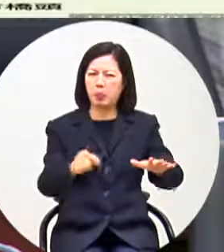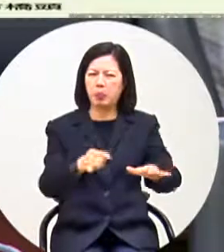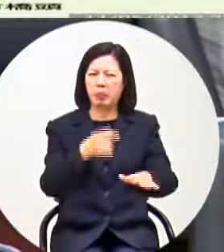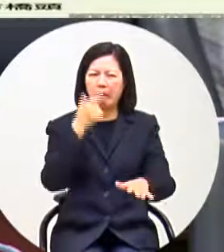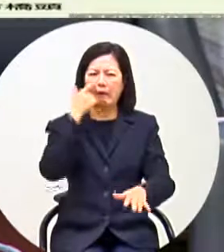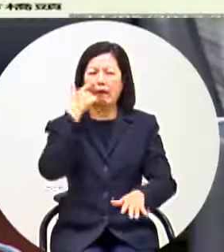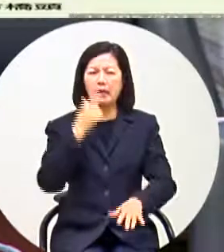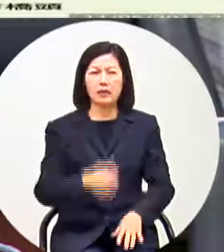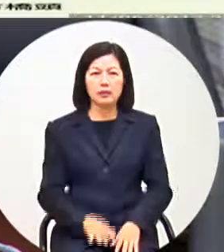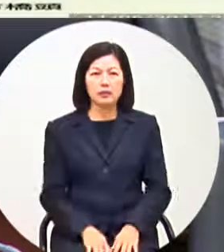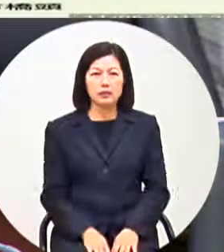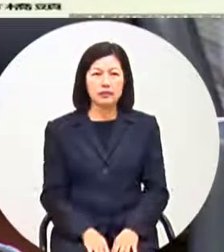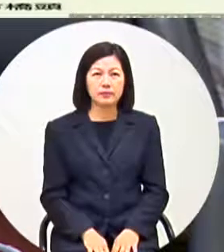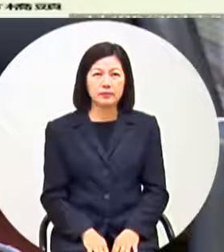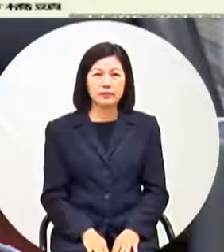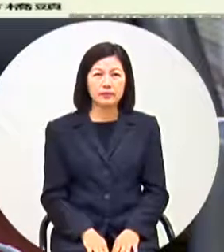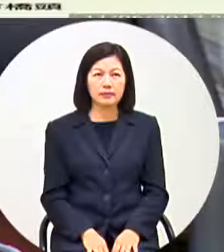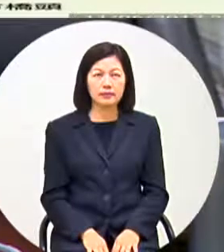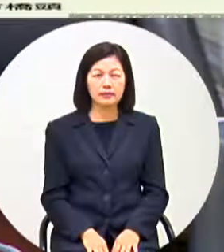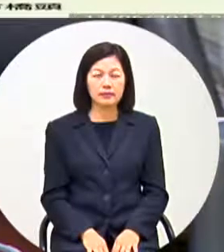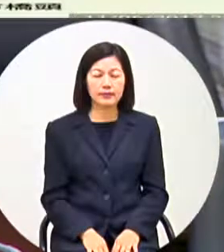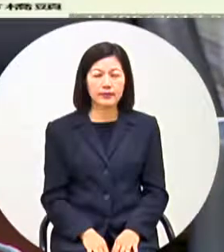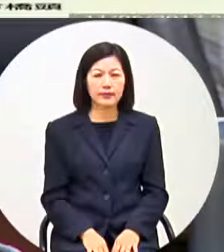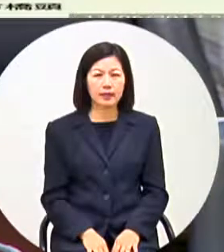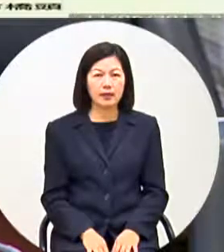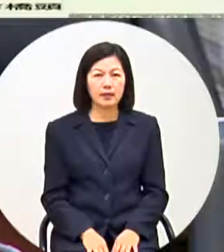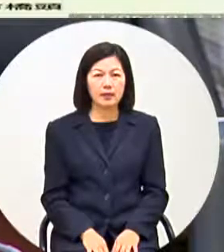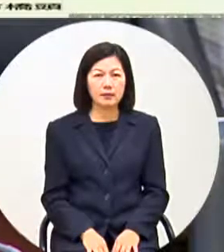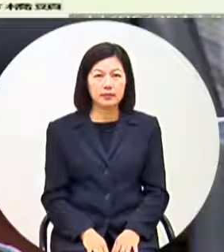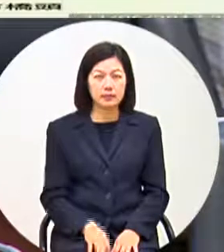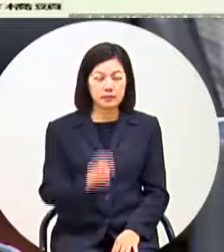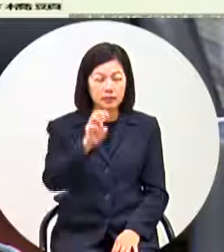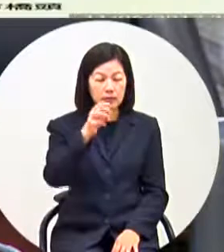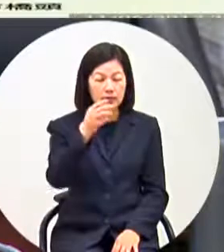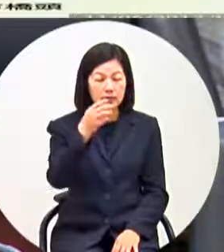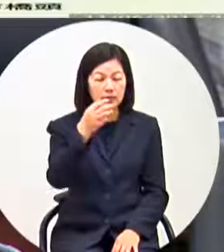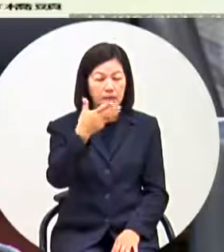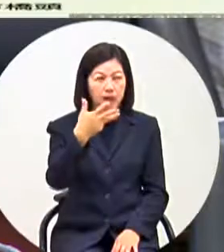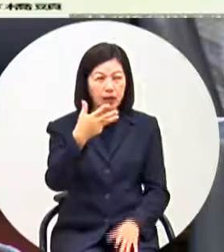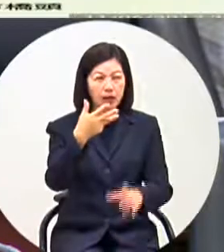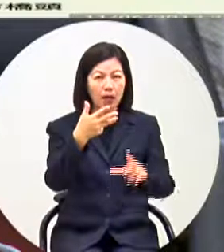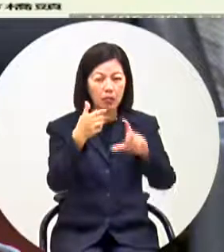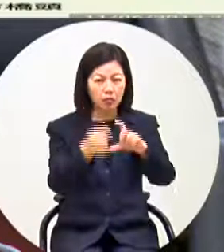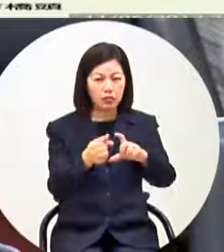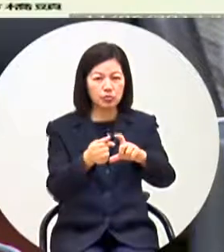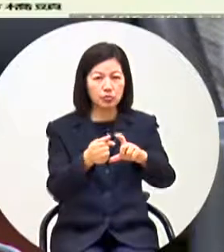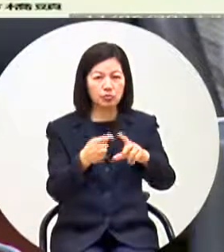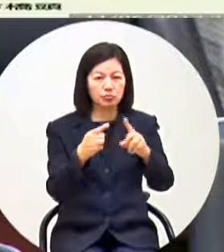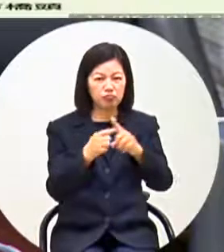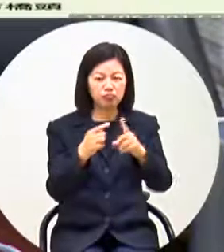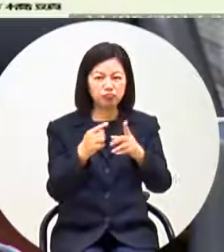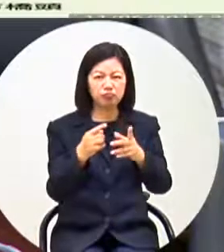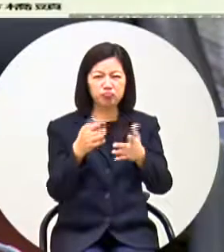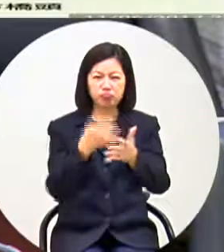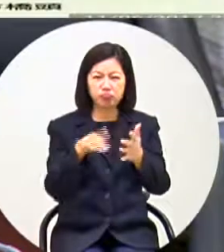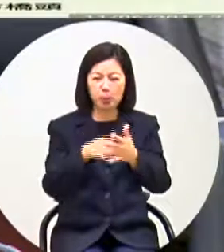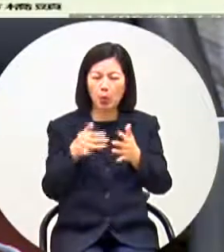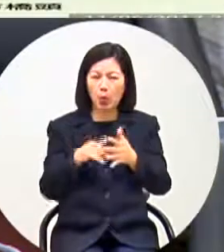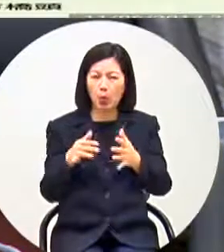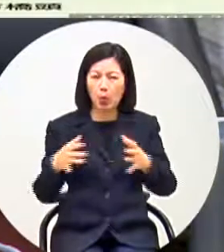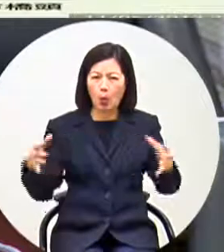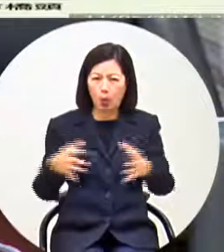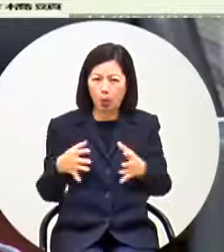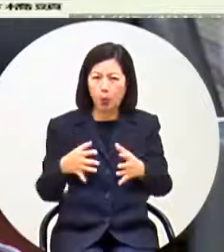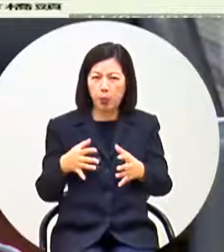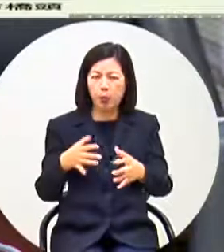是38区哦人口最密集的一区。那空污严重哦，反而